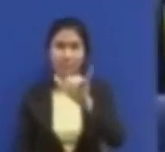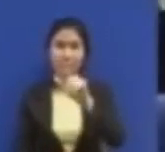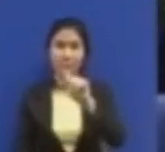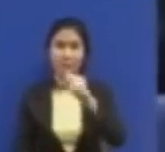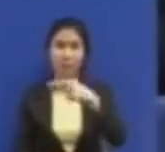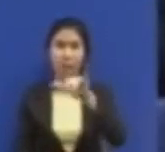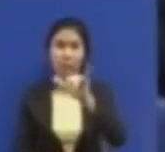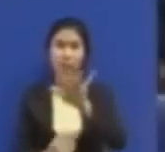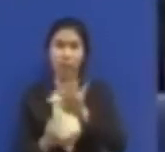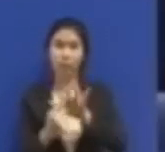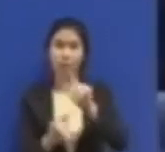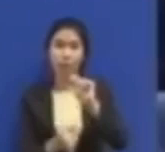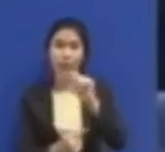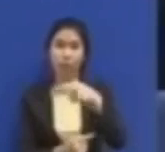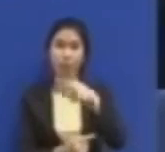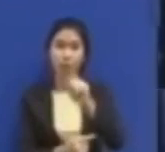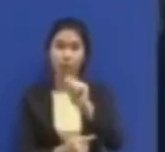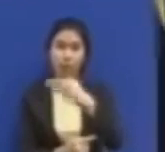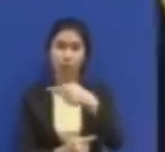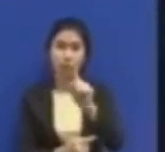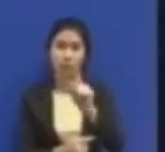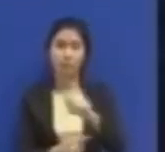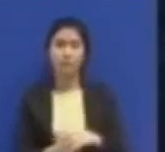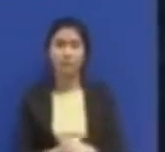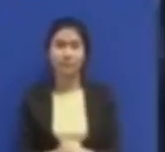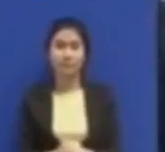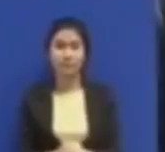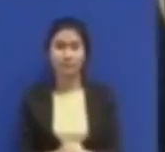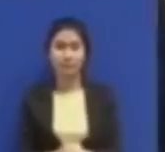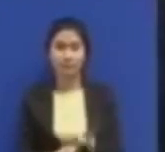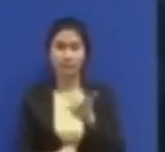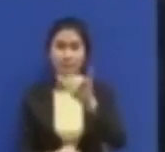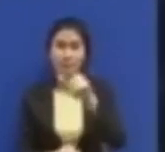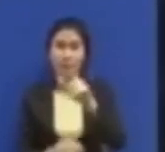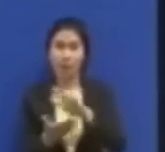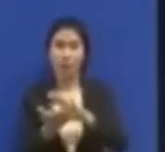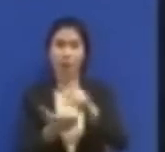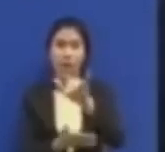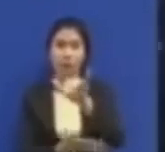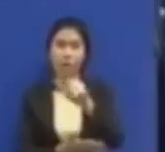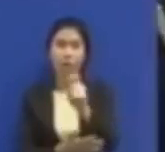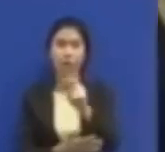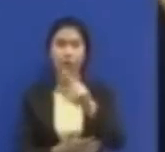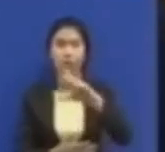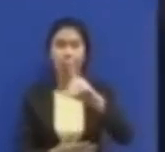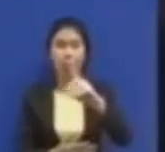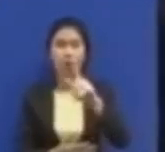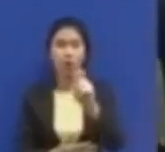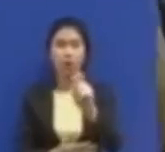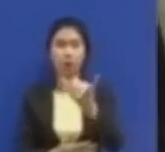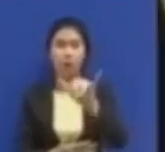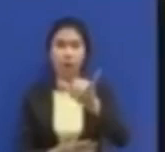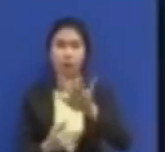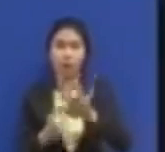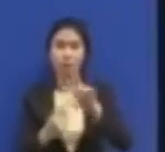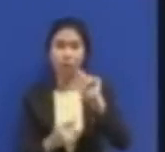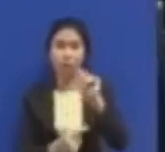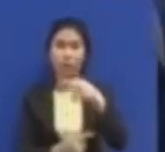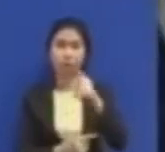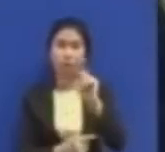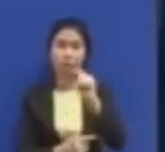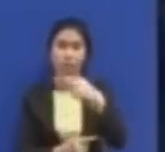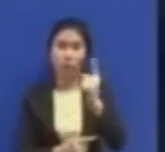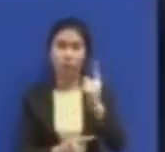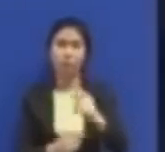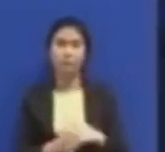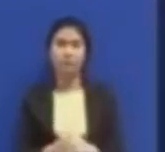มบัติ142พลเอกยอดยุทธบุญญาธิการ143พันตำรวจเอก